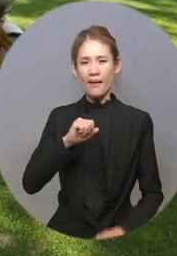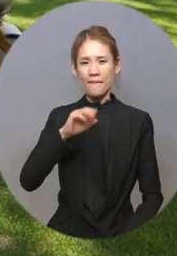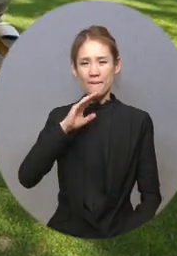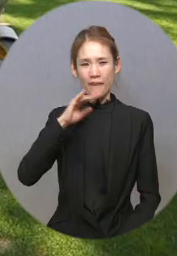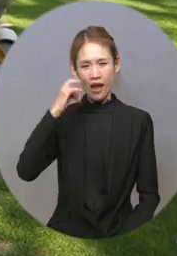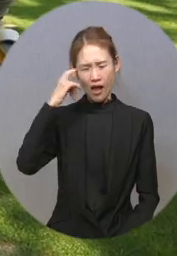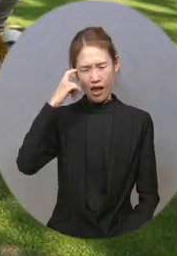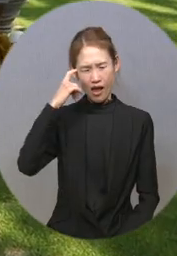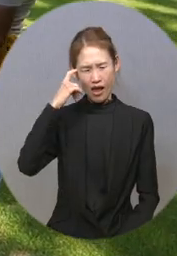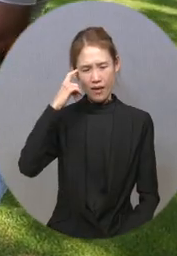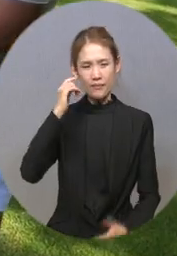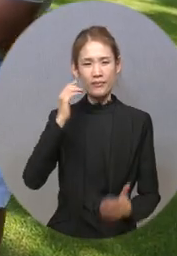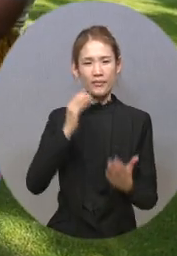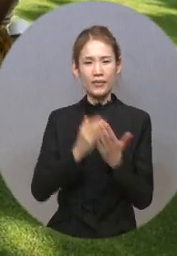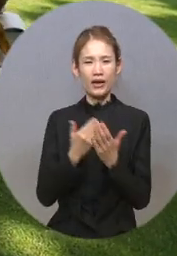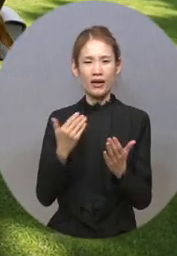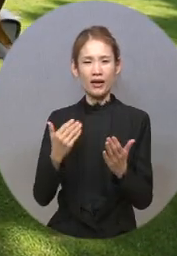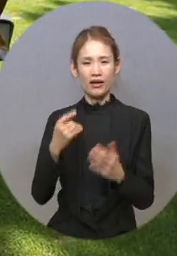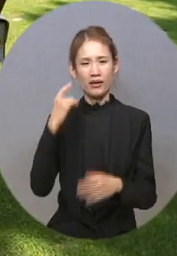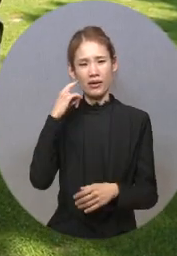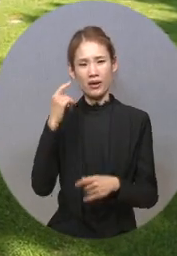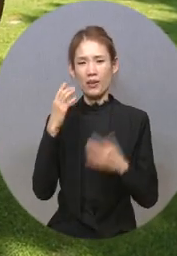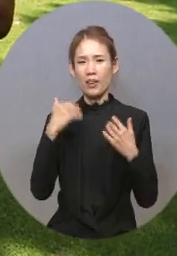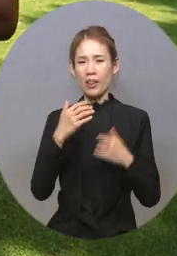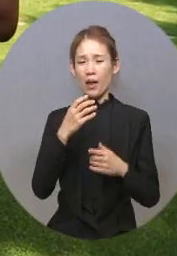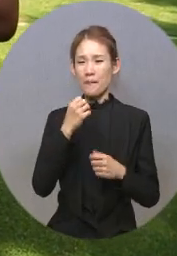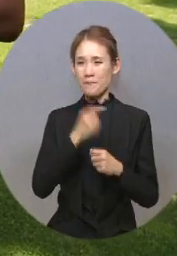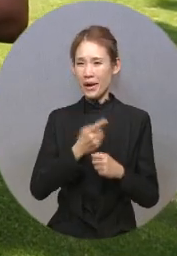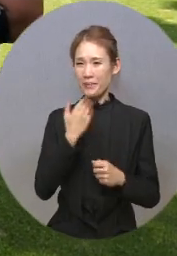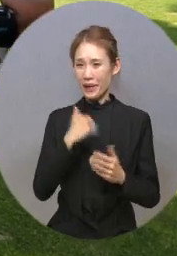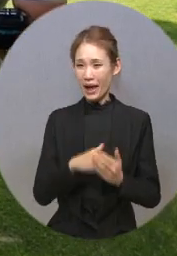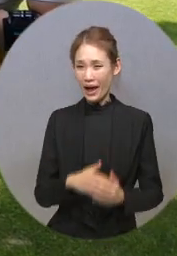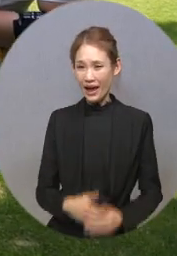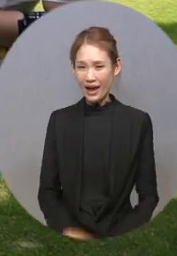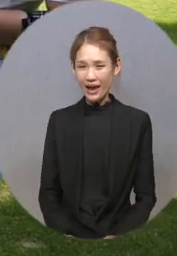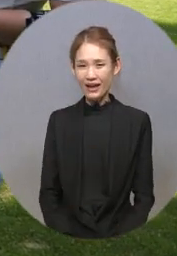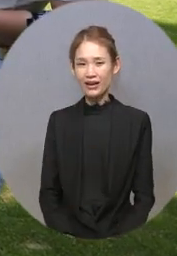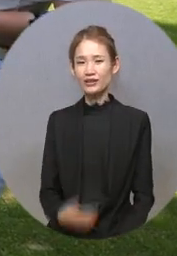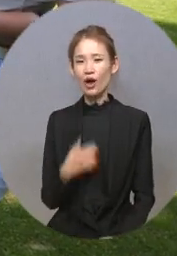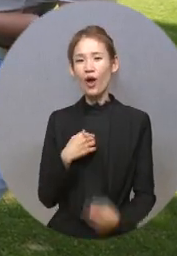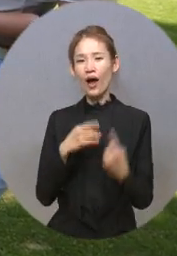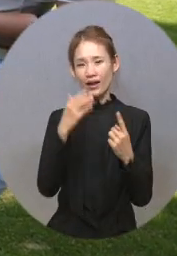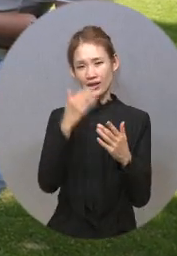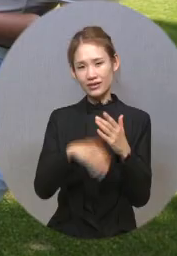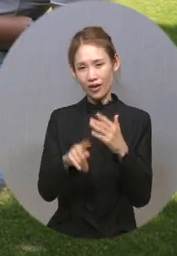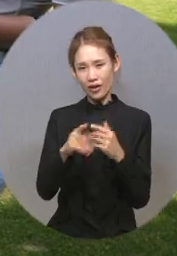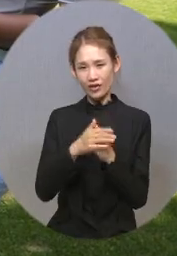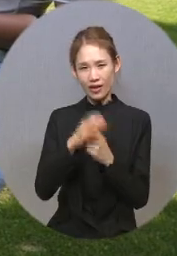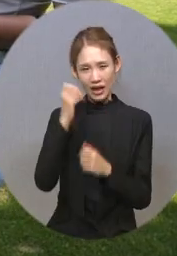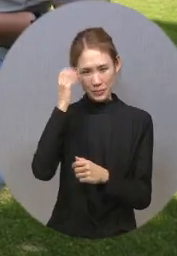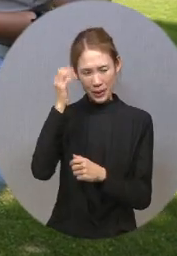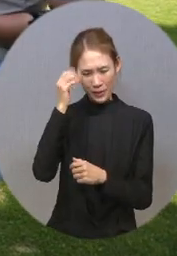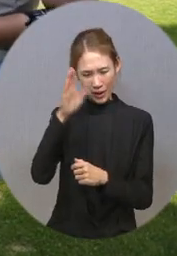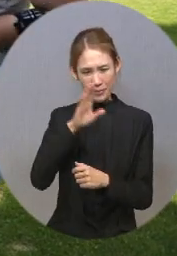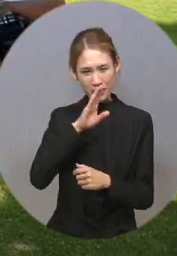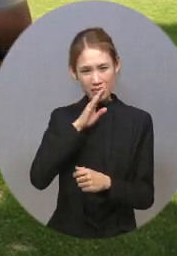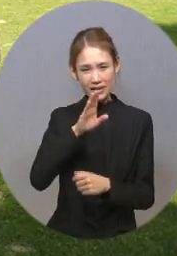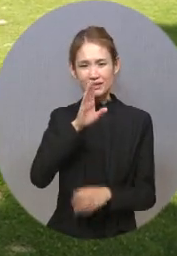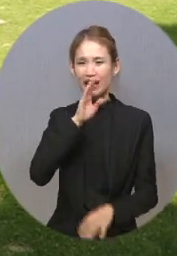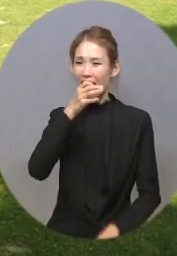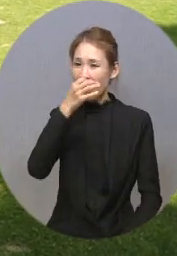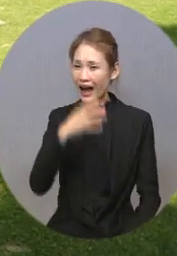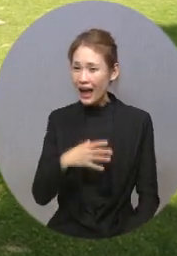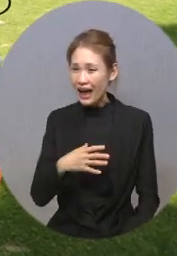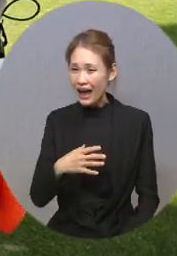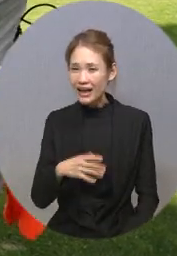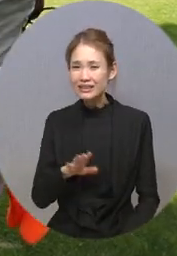됩니다. 이게 무슨 일이고? 벌써 더위 드셨네. 까먹었어? 어? 나는 앞뒤랑. 저도 벙커 하나 들어갔습니다. 아니 오빠 나 진짜 까먹었어. 그랬어? 힘들어?